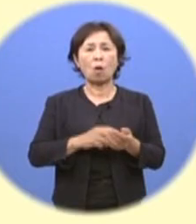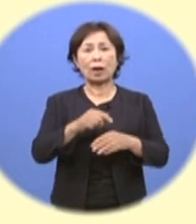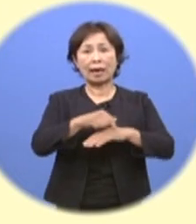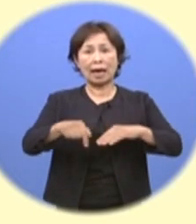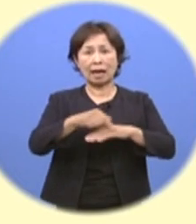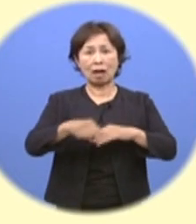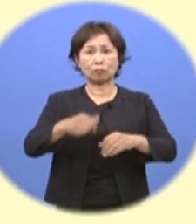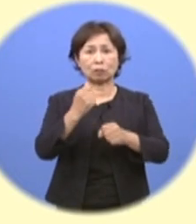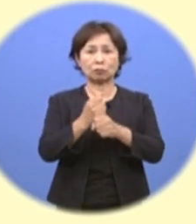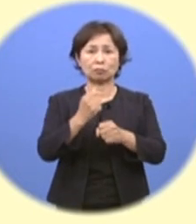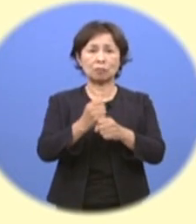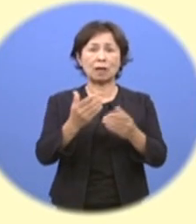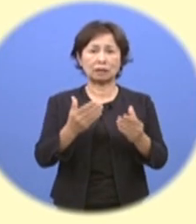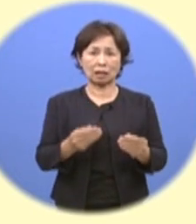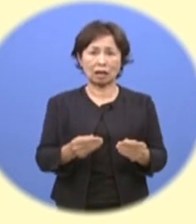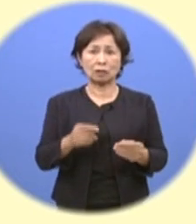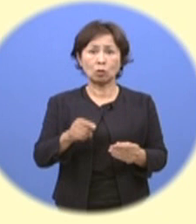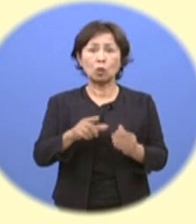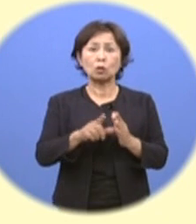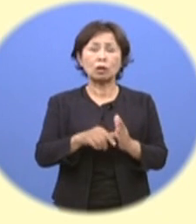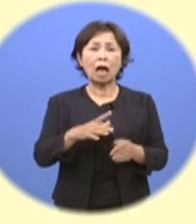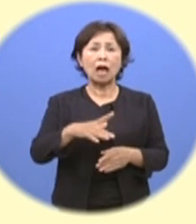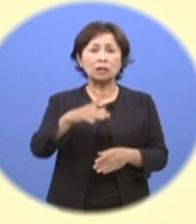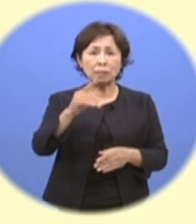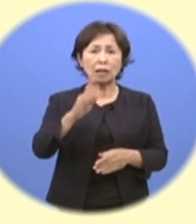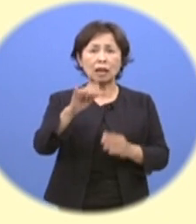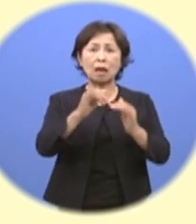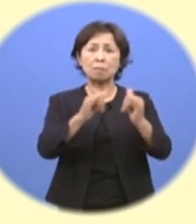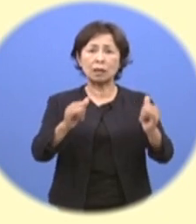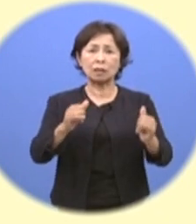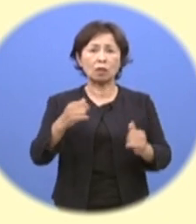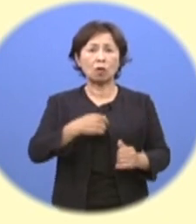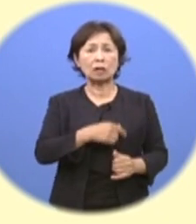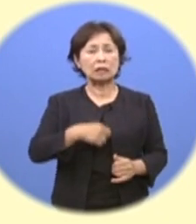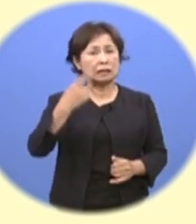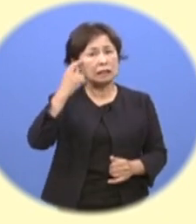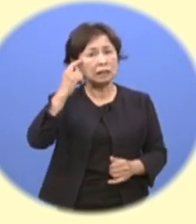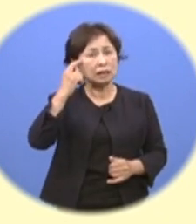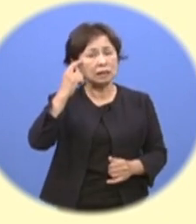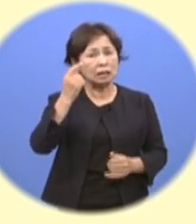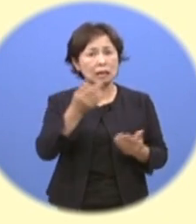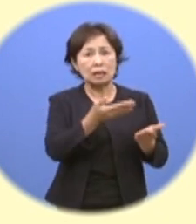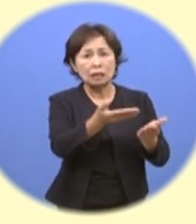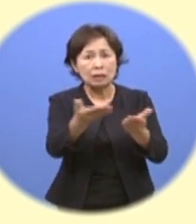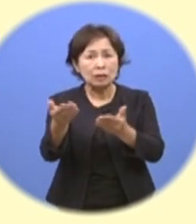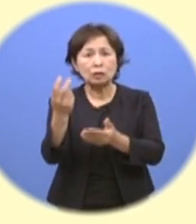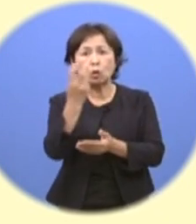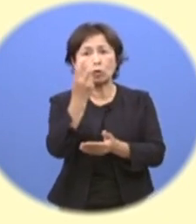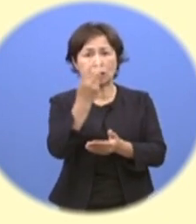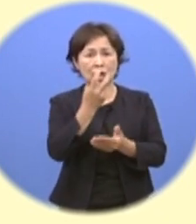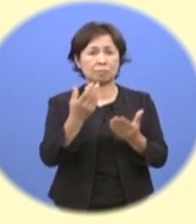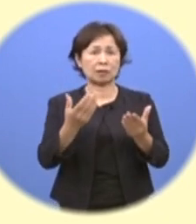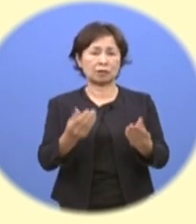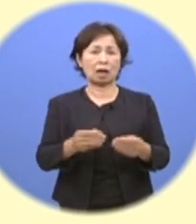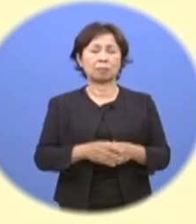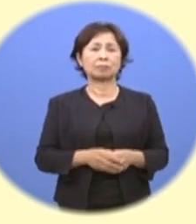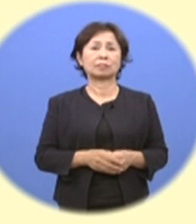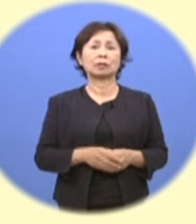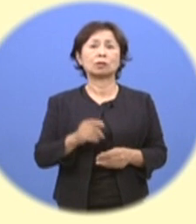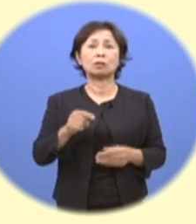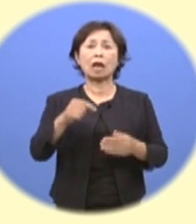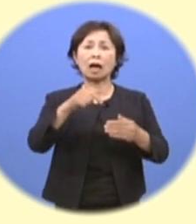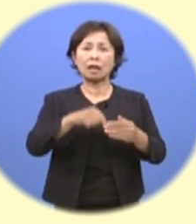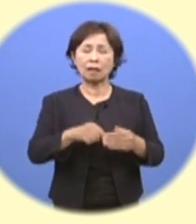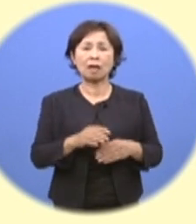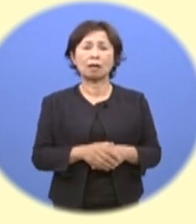が、その時初めて県民の意識調査というのを行わさせていただきました。この意識調査の中